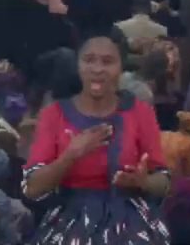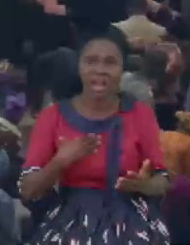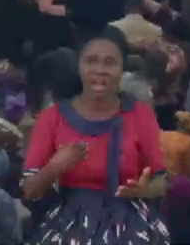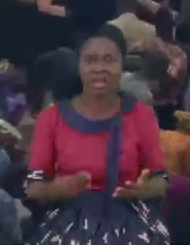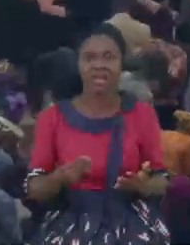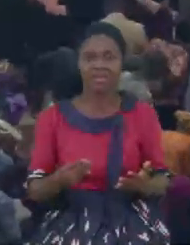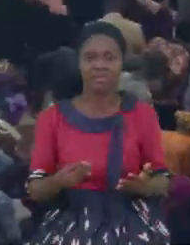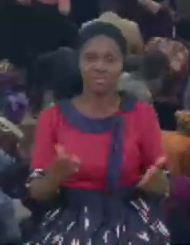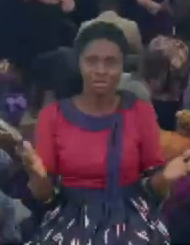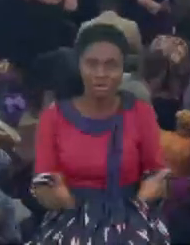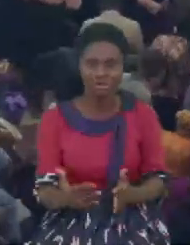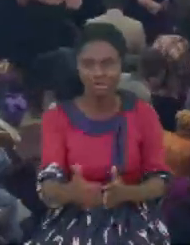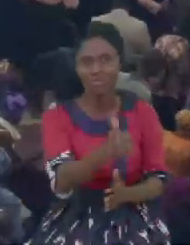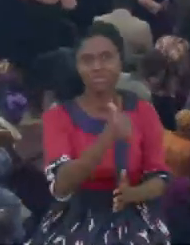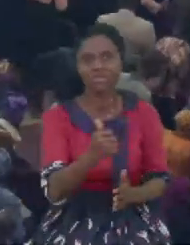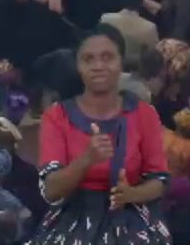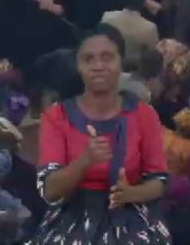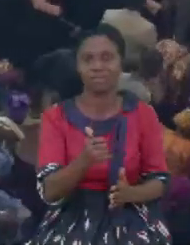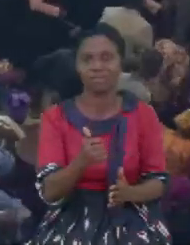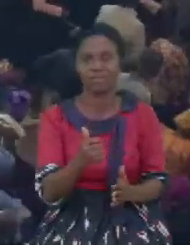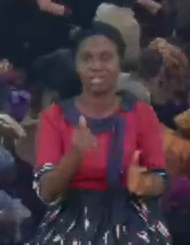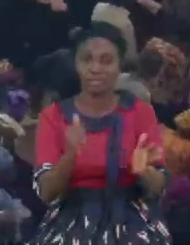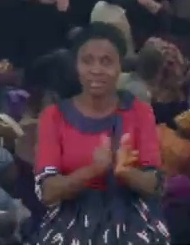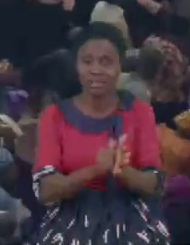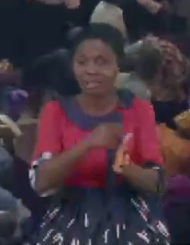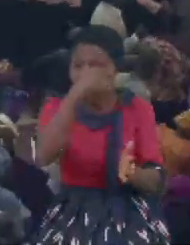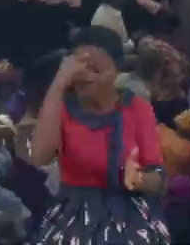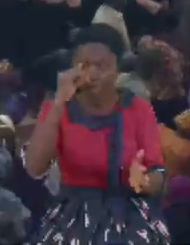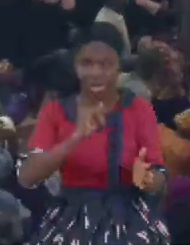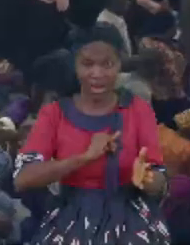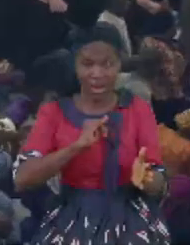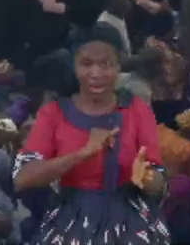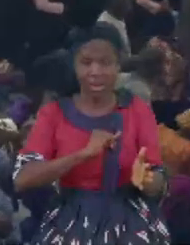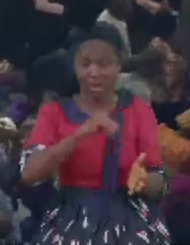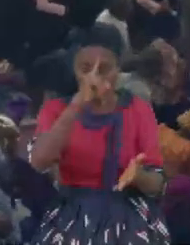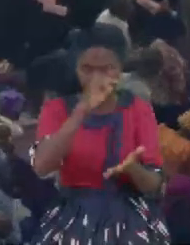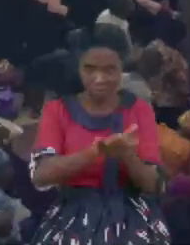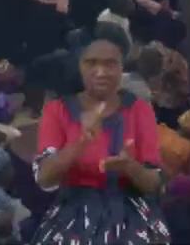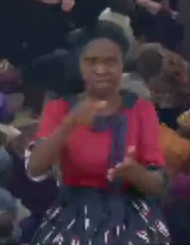frère, prends courage, mon fils, prends courage, ma soeur, parce que